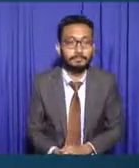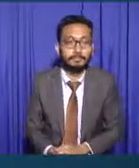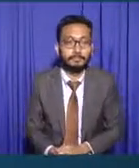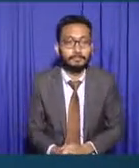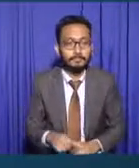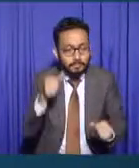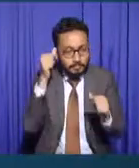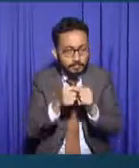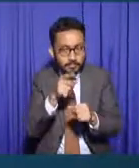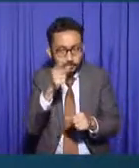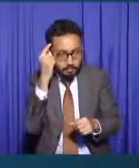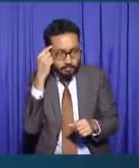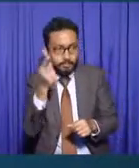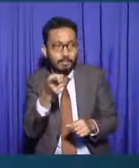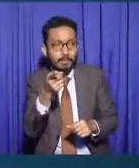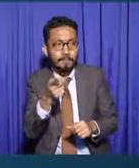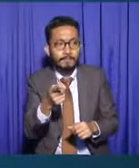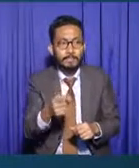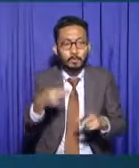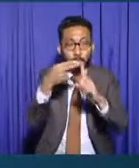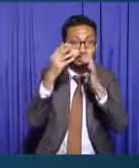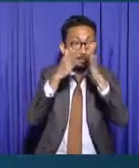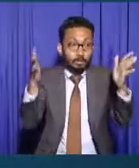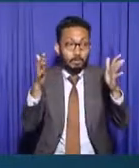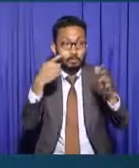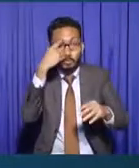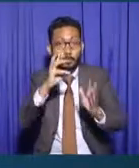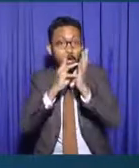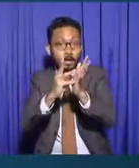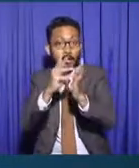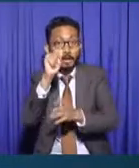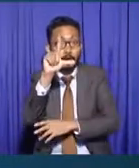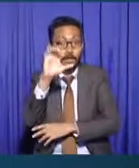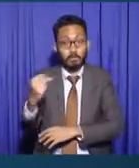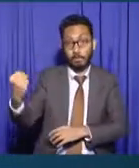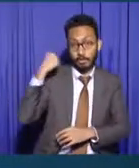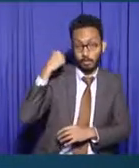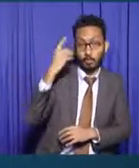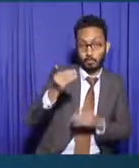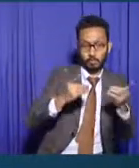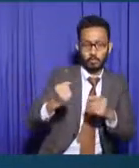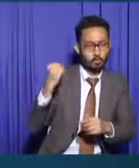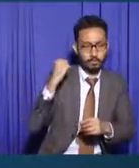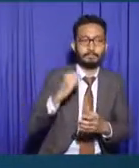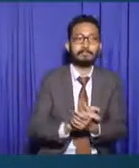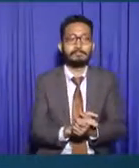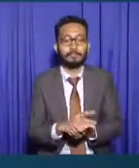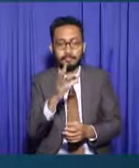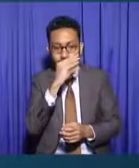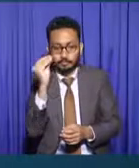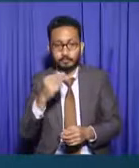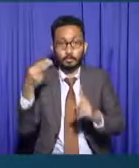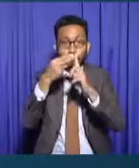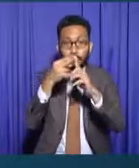diingatkan sekali lagi bahwa huruf besar digunakan untuk mewakili